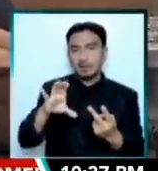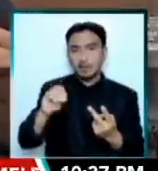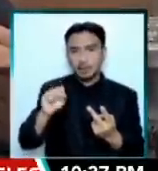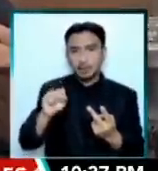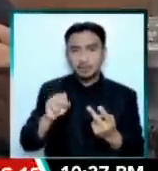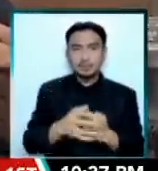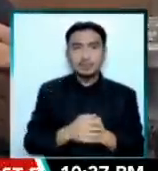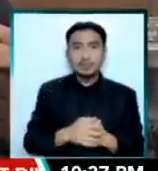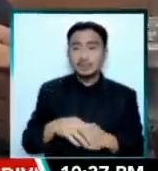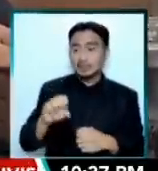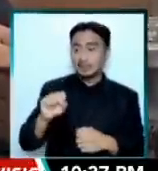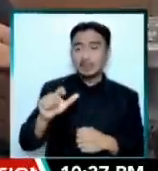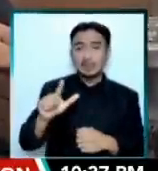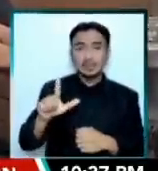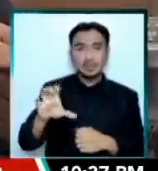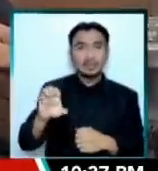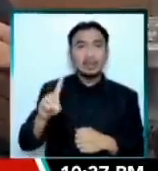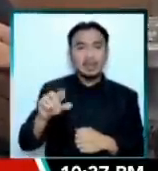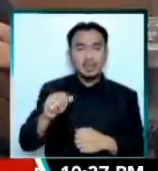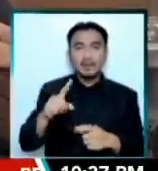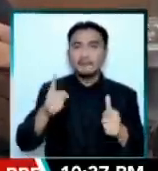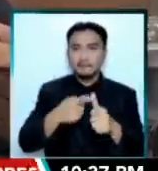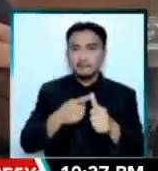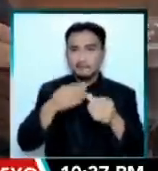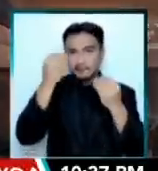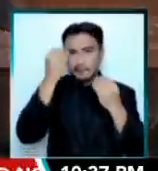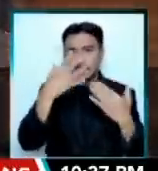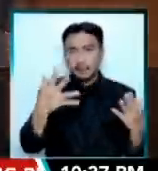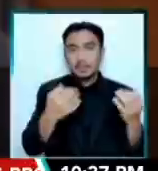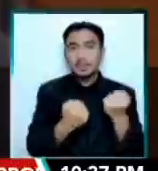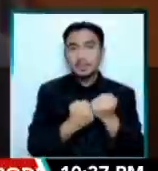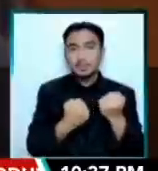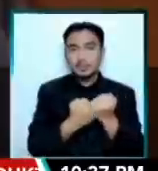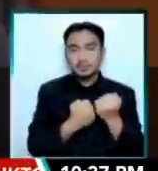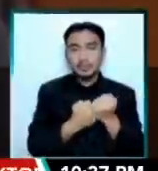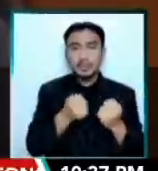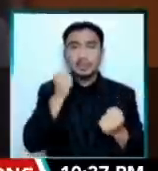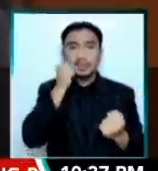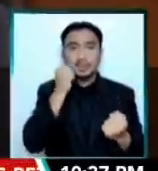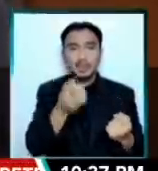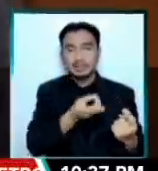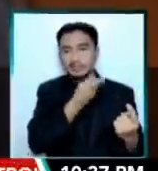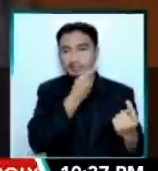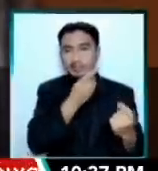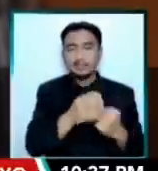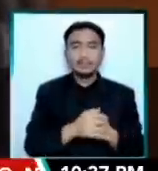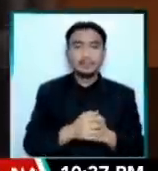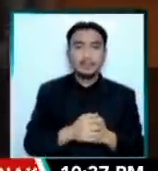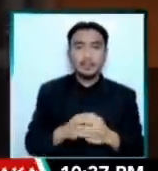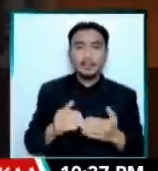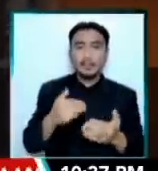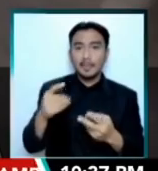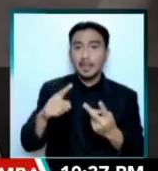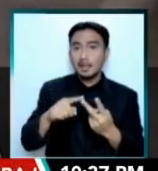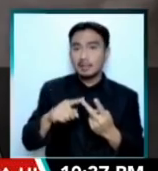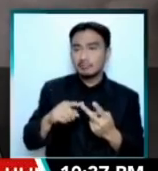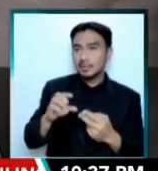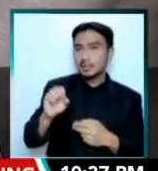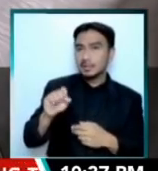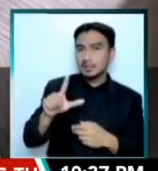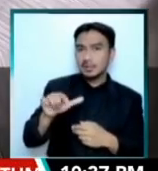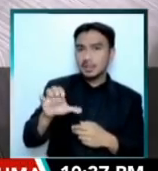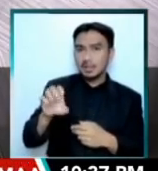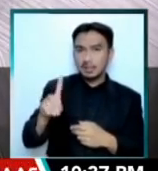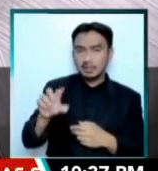isa sa unang naghayag ng suporta sa pagtakbo ni Mayor Sara. Nagpasalamat ang mayora kay Salceda at sinabing nag-usap na raw sila